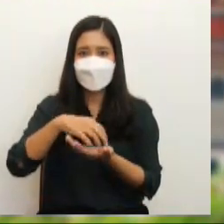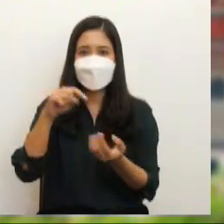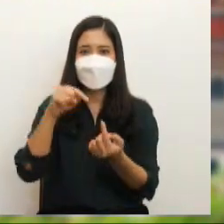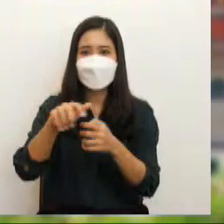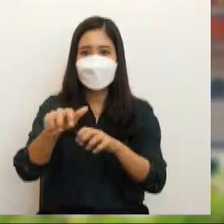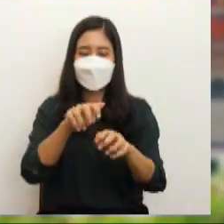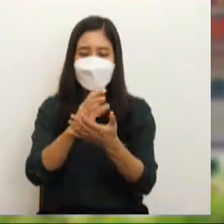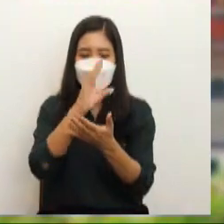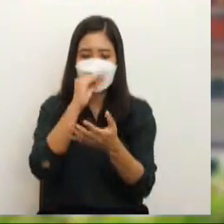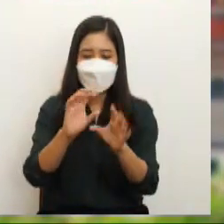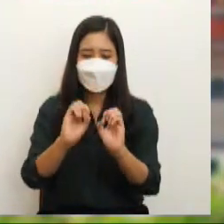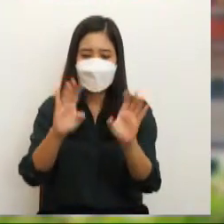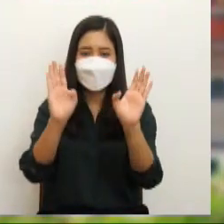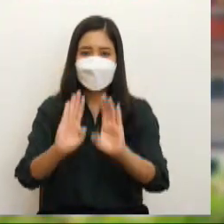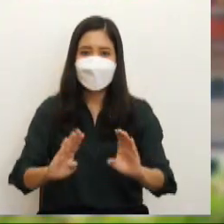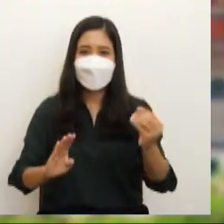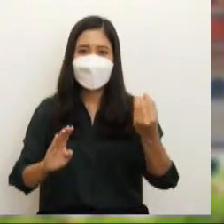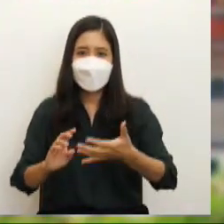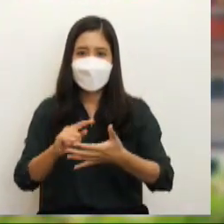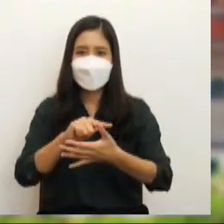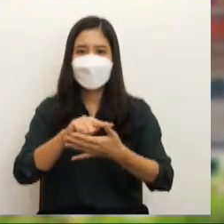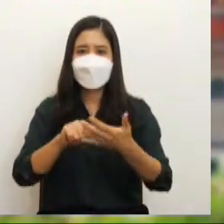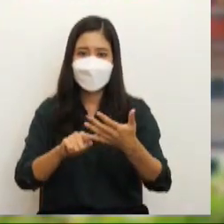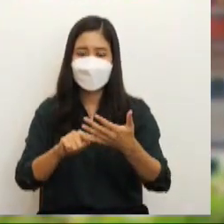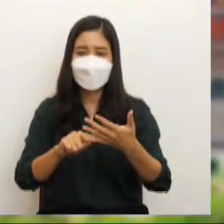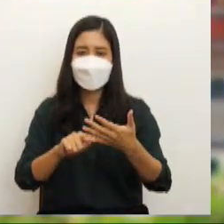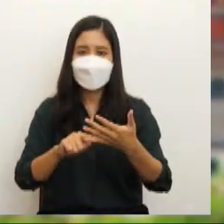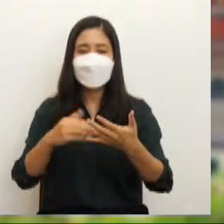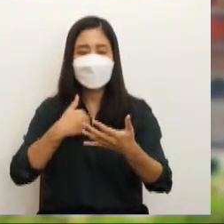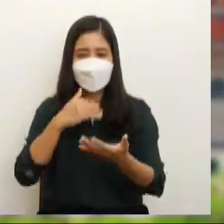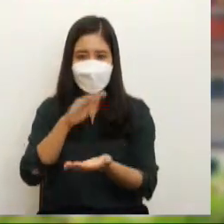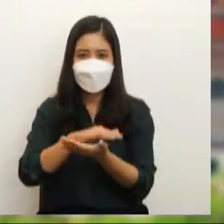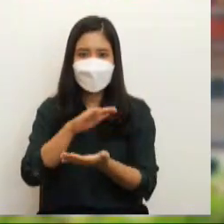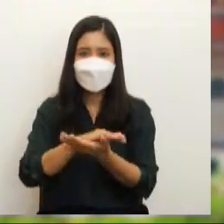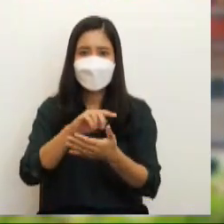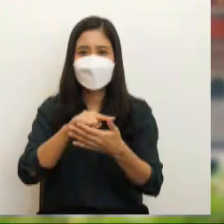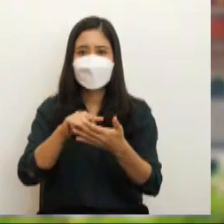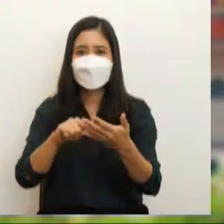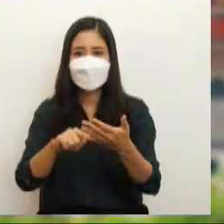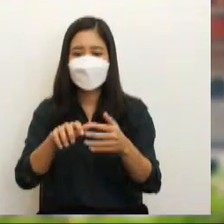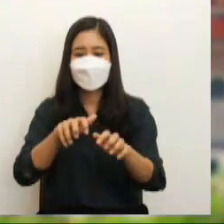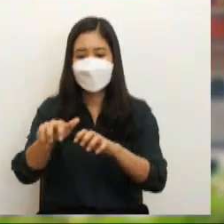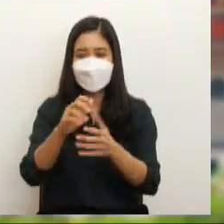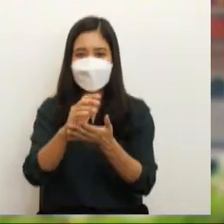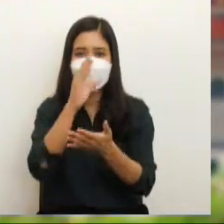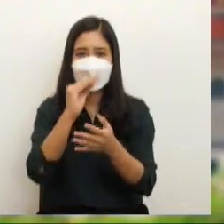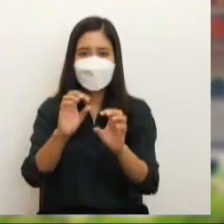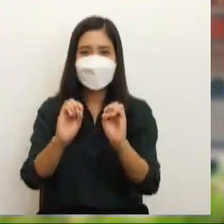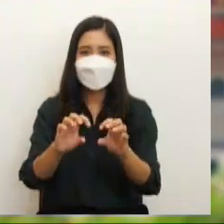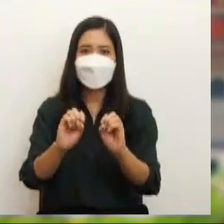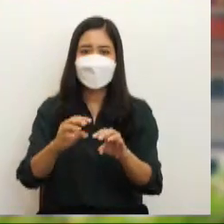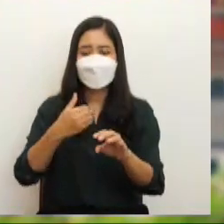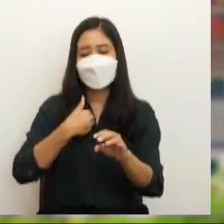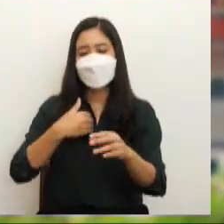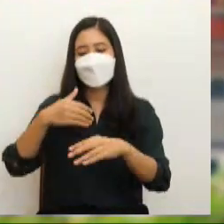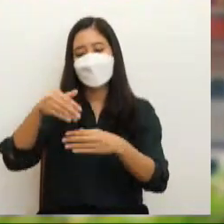และเอกชนเรายังมีโรงเรียนในระบบที่จัดการศึกษาเป็นโรงเรียนเอกชนเรามีโรงเรียนนอกระบบ